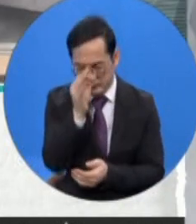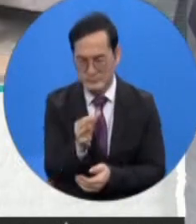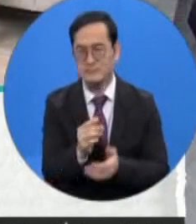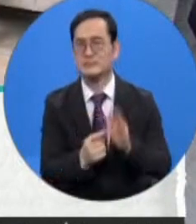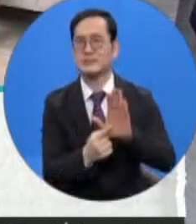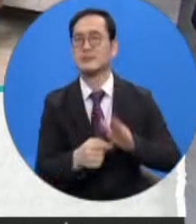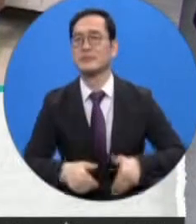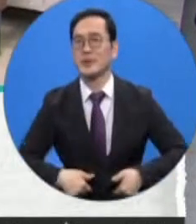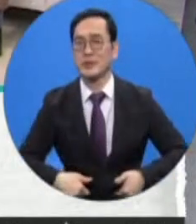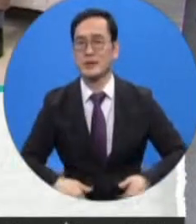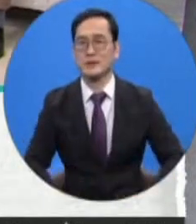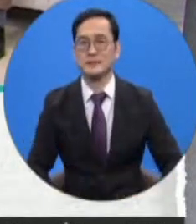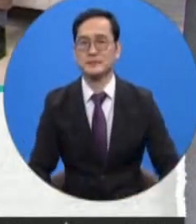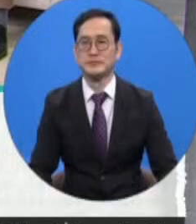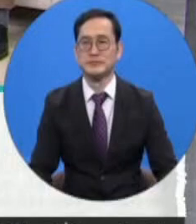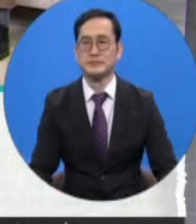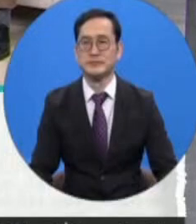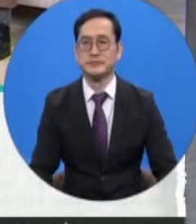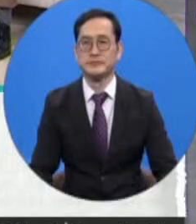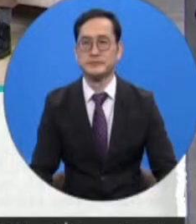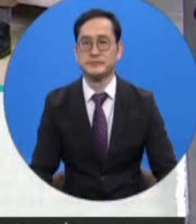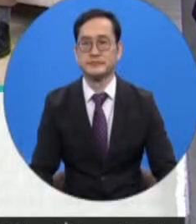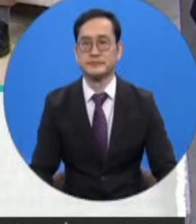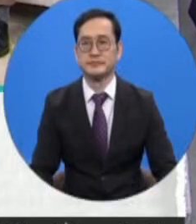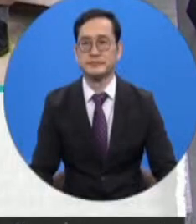성매매는 없었다라는 민주당의 해명인데